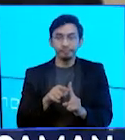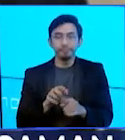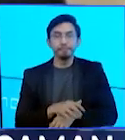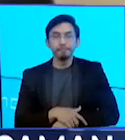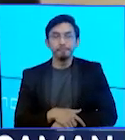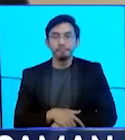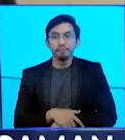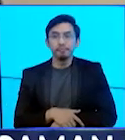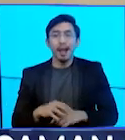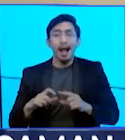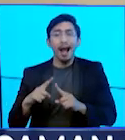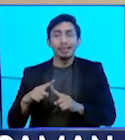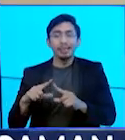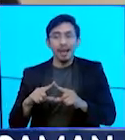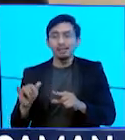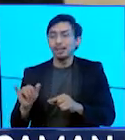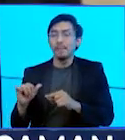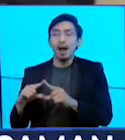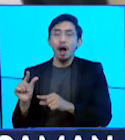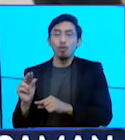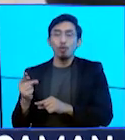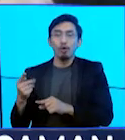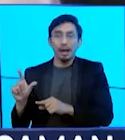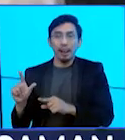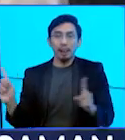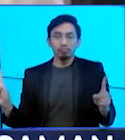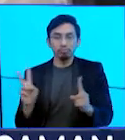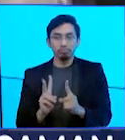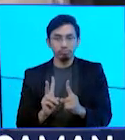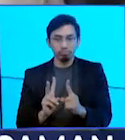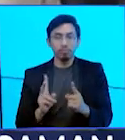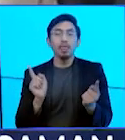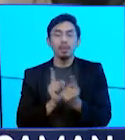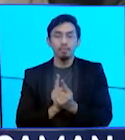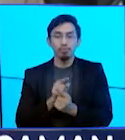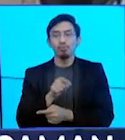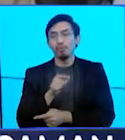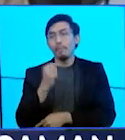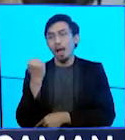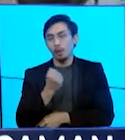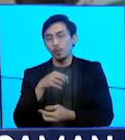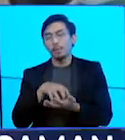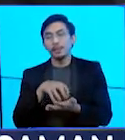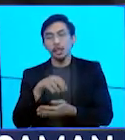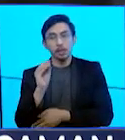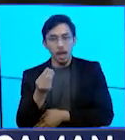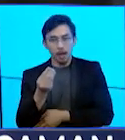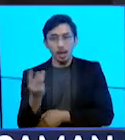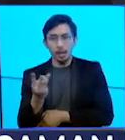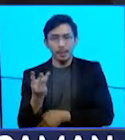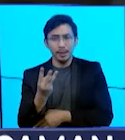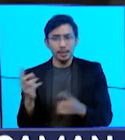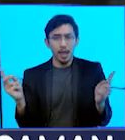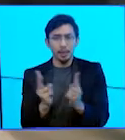Atta dan Aurel Hermansyah menemui pelaku di ruang penyidik Polres Metro Jakarta Selatan. Dalam pertemuan ini, Aurel Hermansyah sempat meluapkan keluh